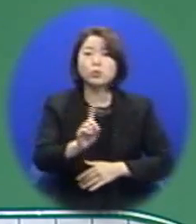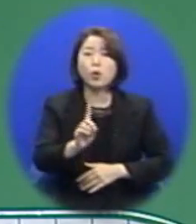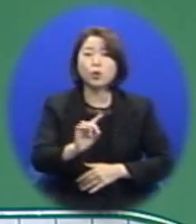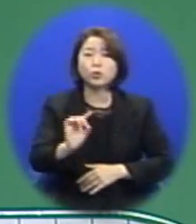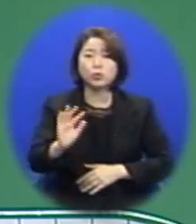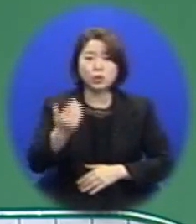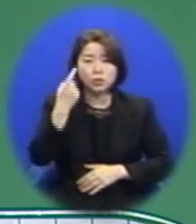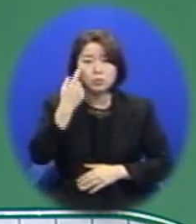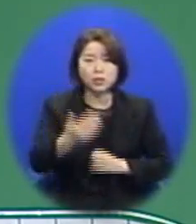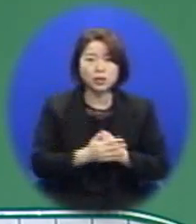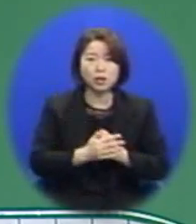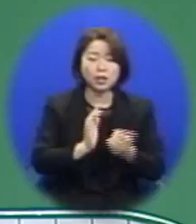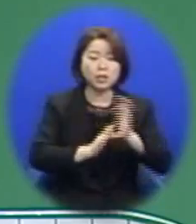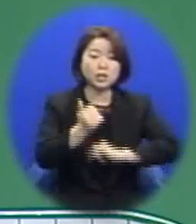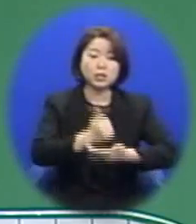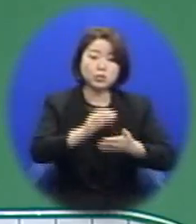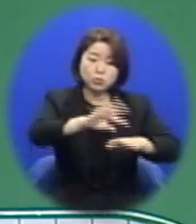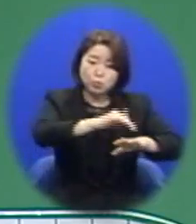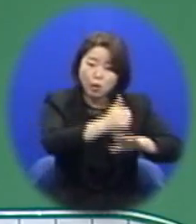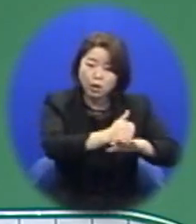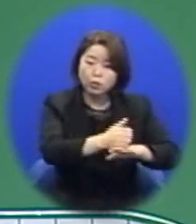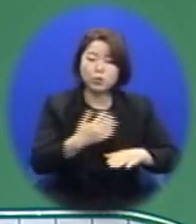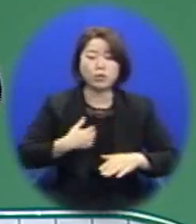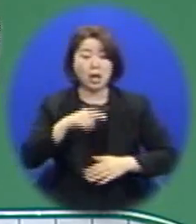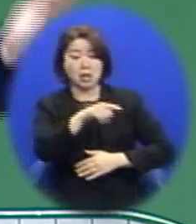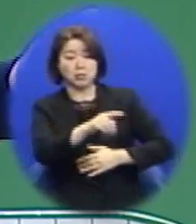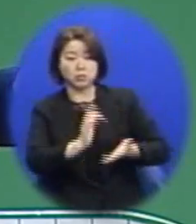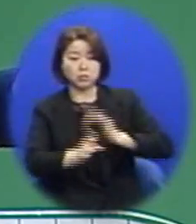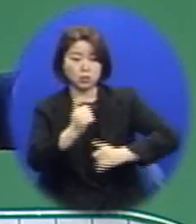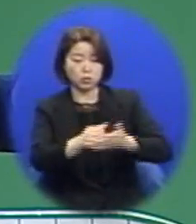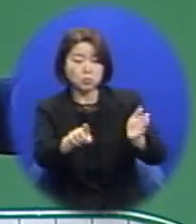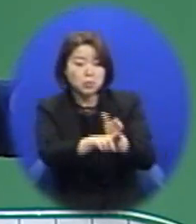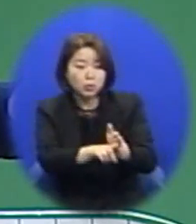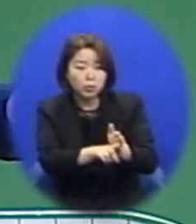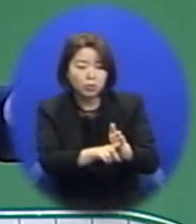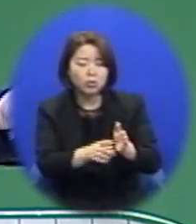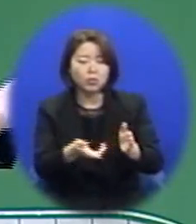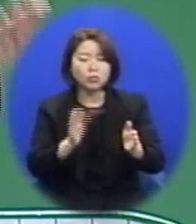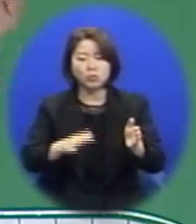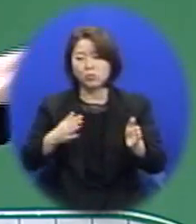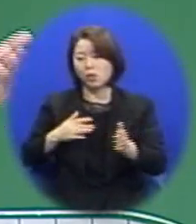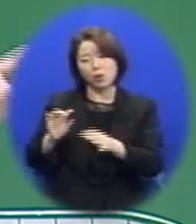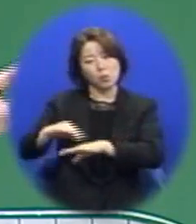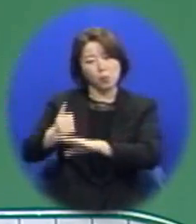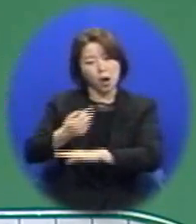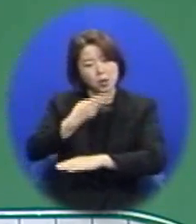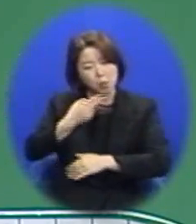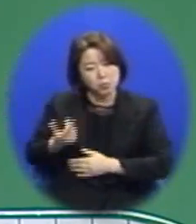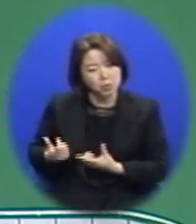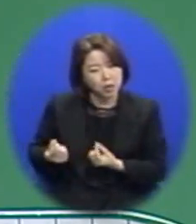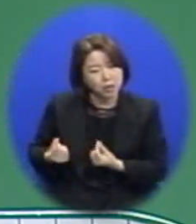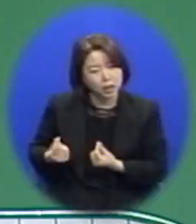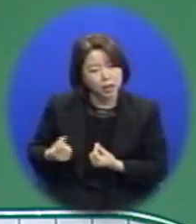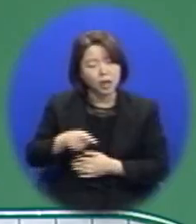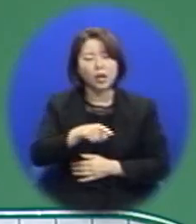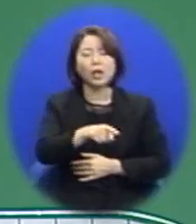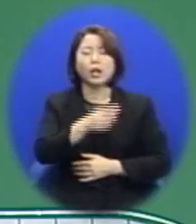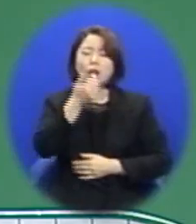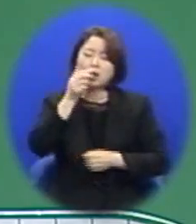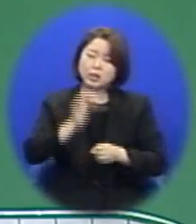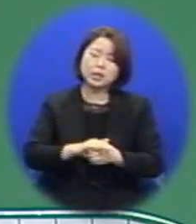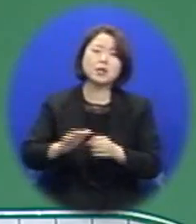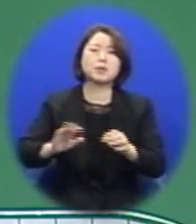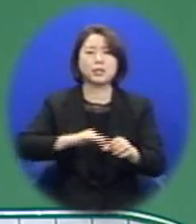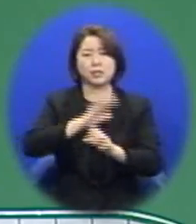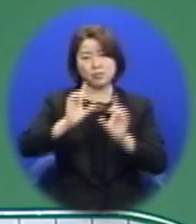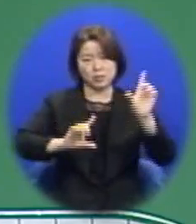예수님이 왕이시고 우리는 그 예수님을 믿는데 우리에게는 왕이 없는 것 같은 이 기가 막힌 현실이 온 겁니다.